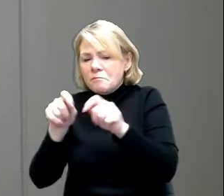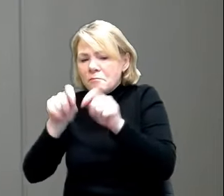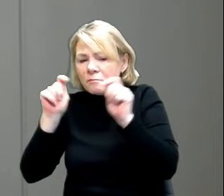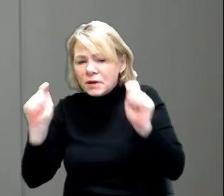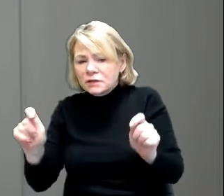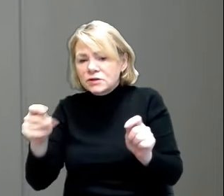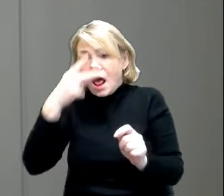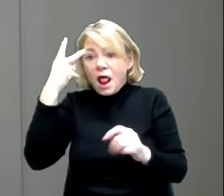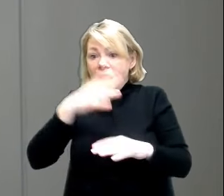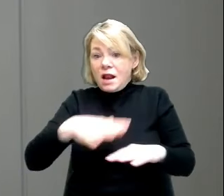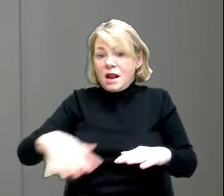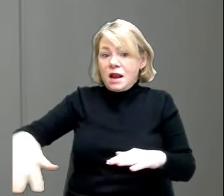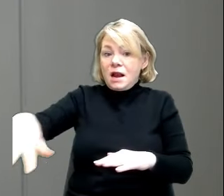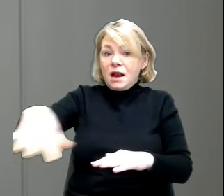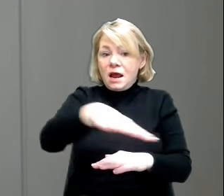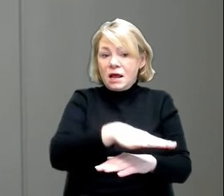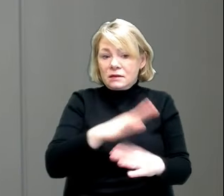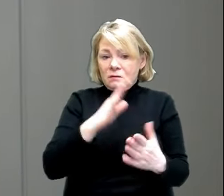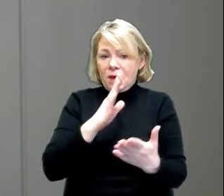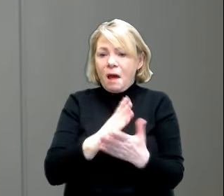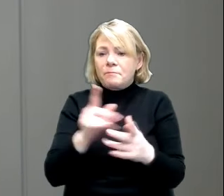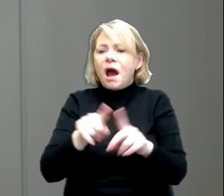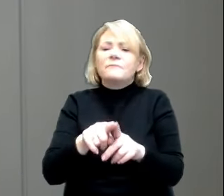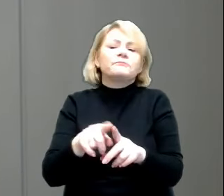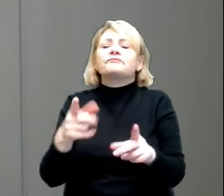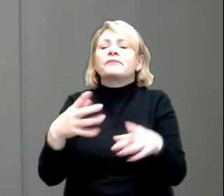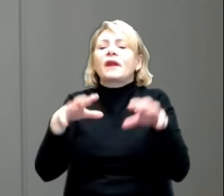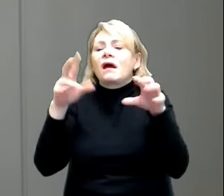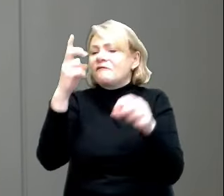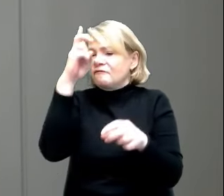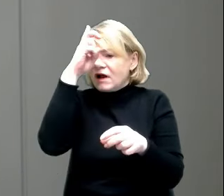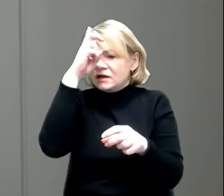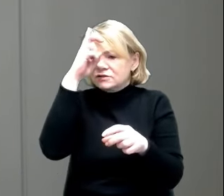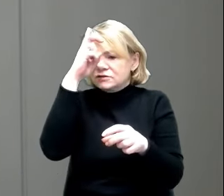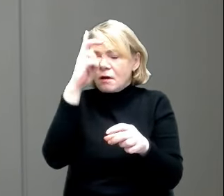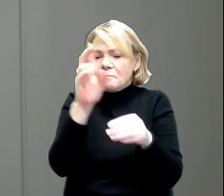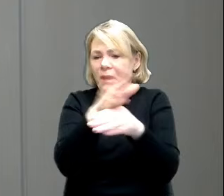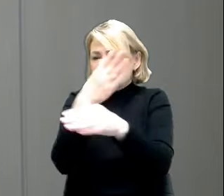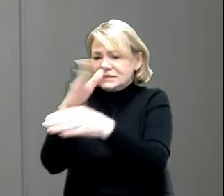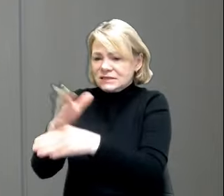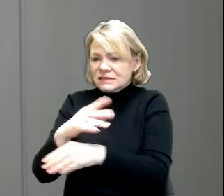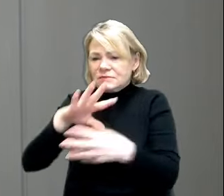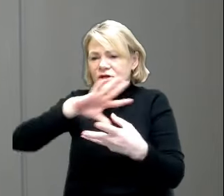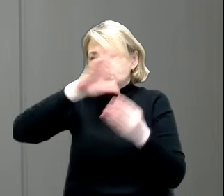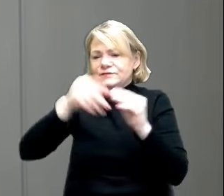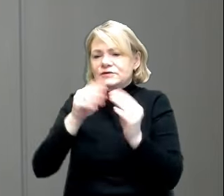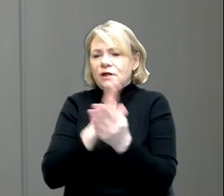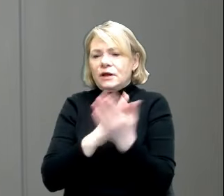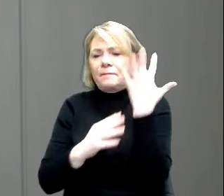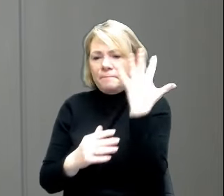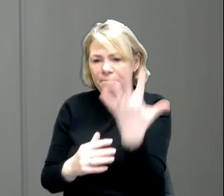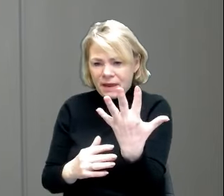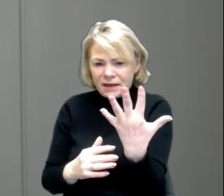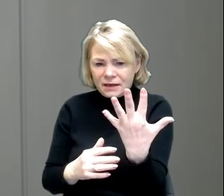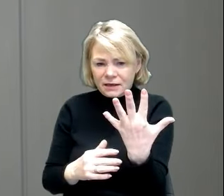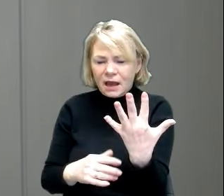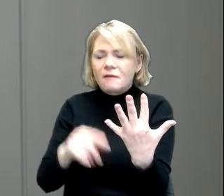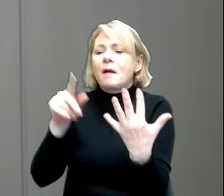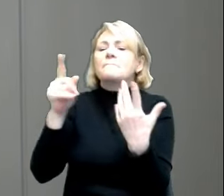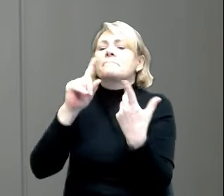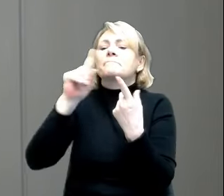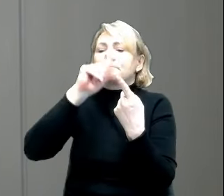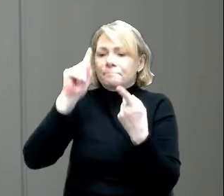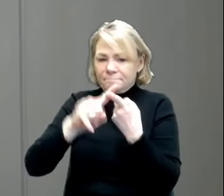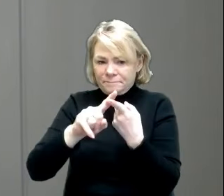turime valdžių paskirstymą ar ne yra penkios valdžios pirmoji valdžia esate vat jūs čia sėdite